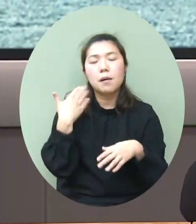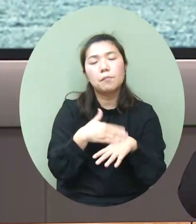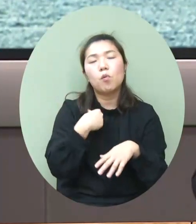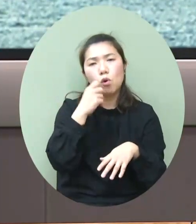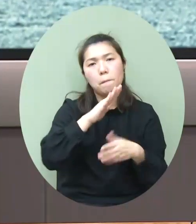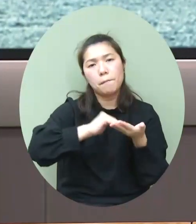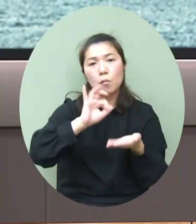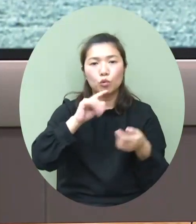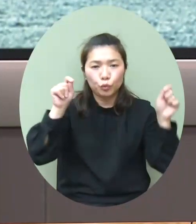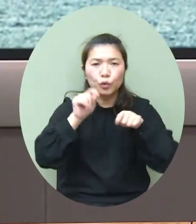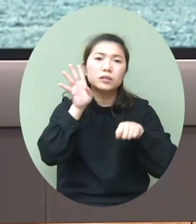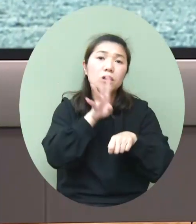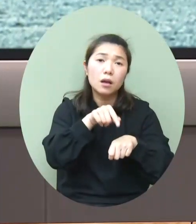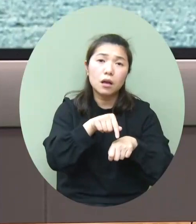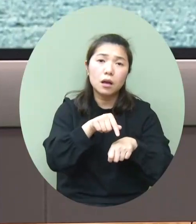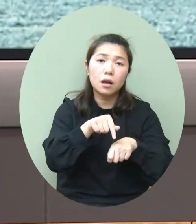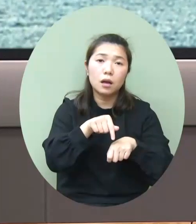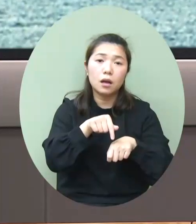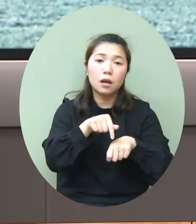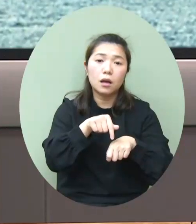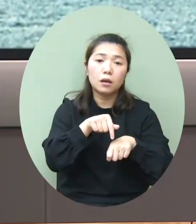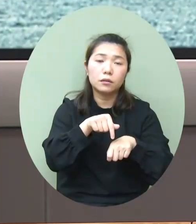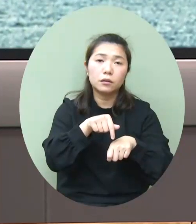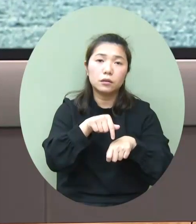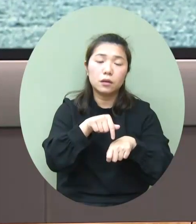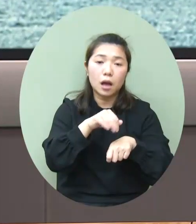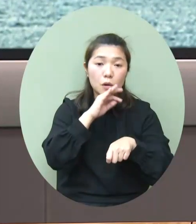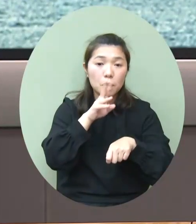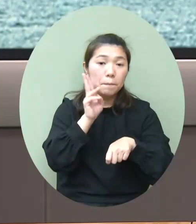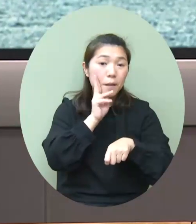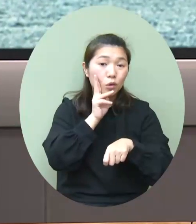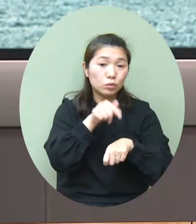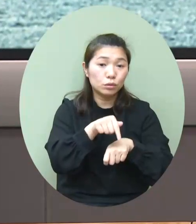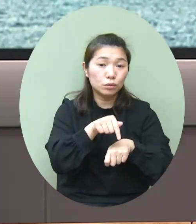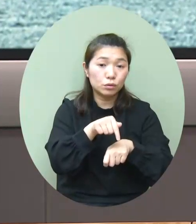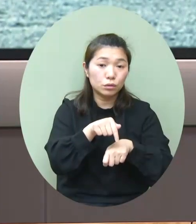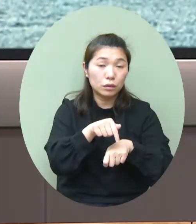能我说的不太清楚，缩短4星期是指